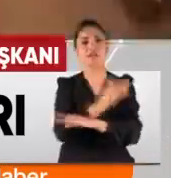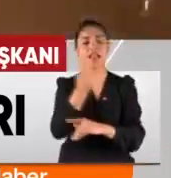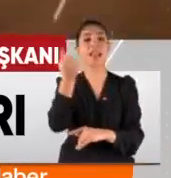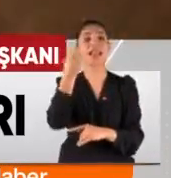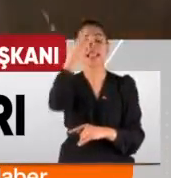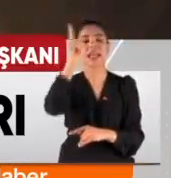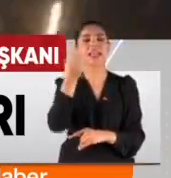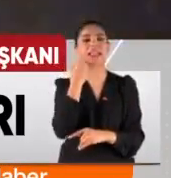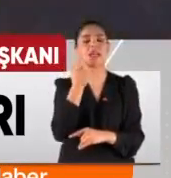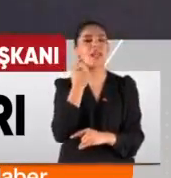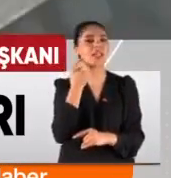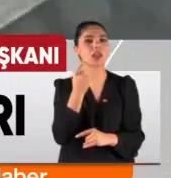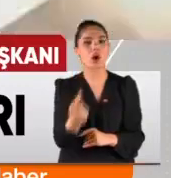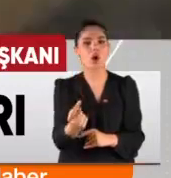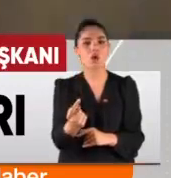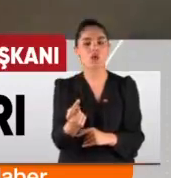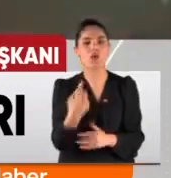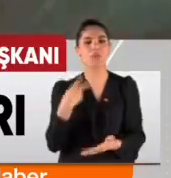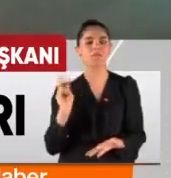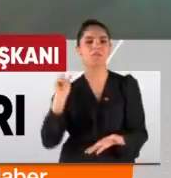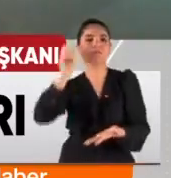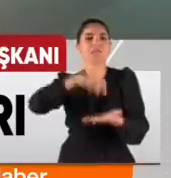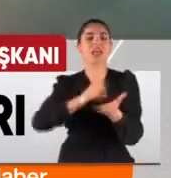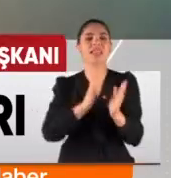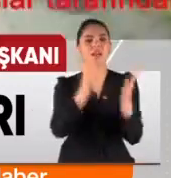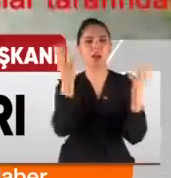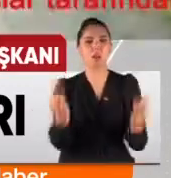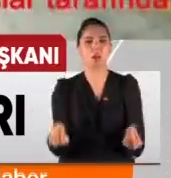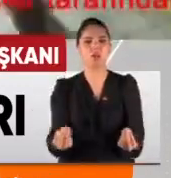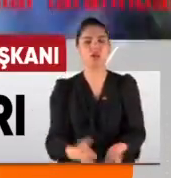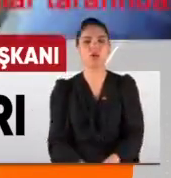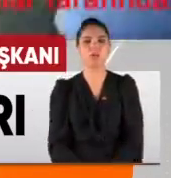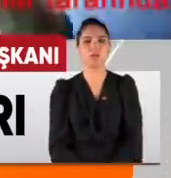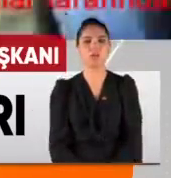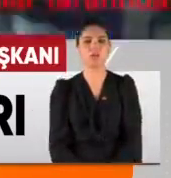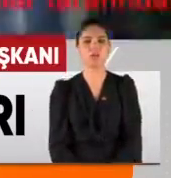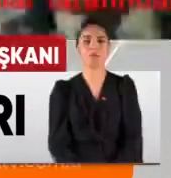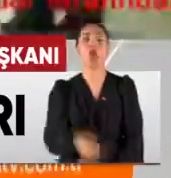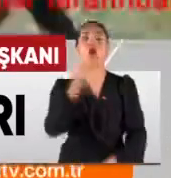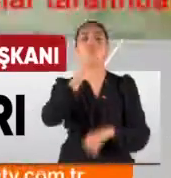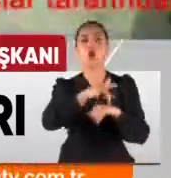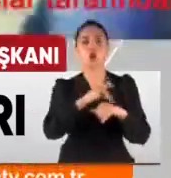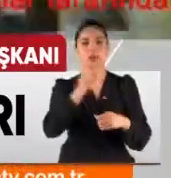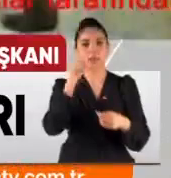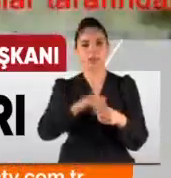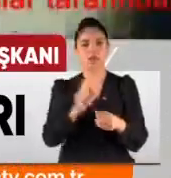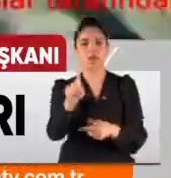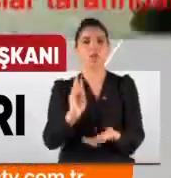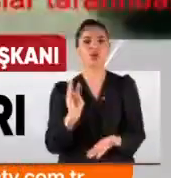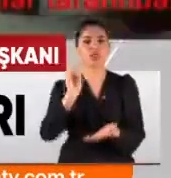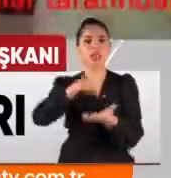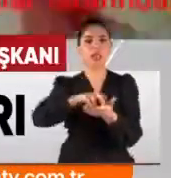devlet altında şahlanarak devam edecektir. Tabii ki ülkemizde bu